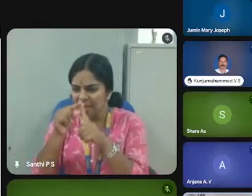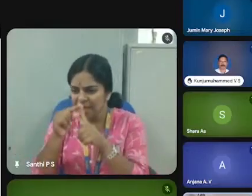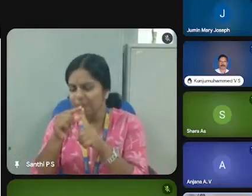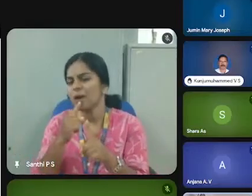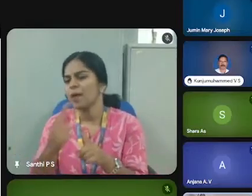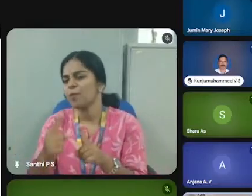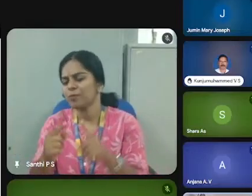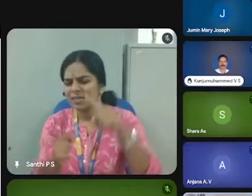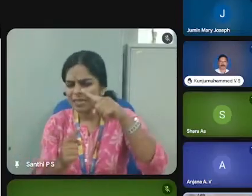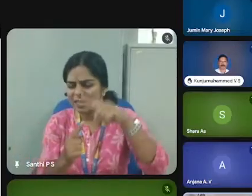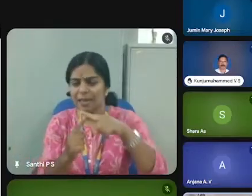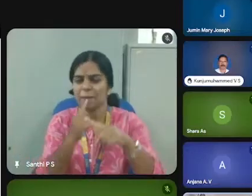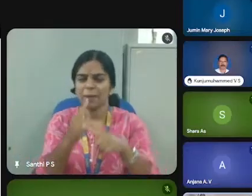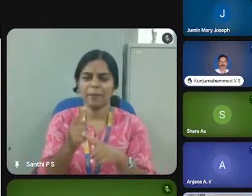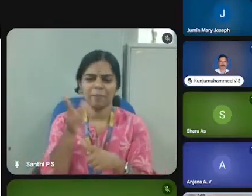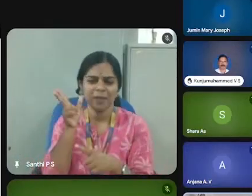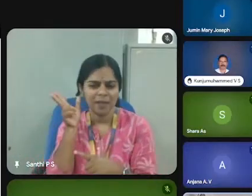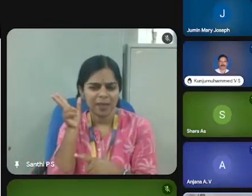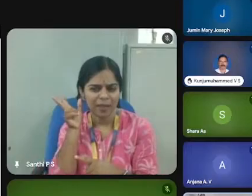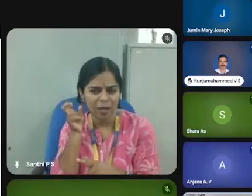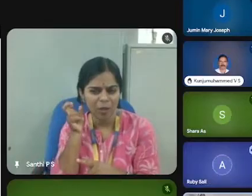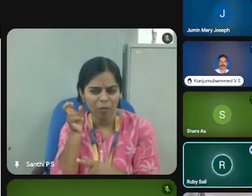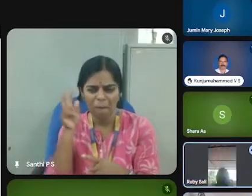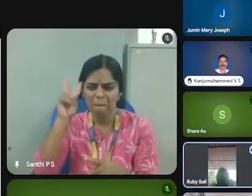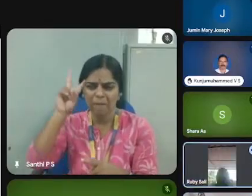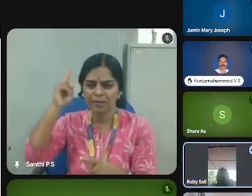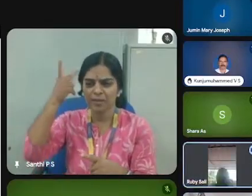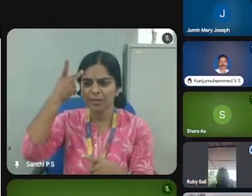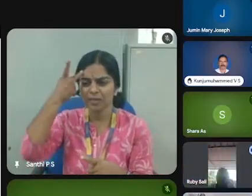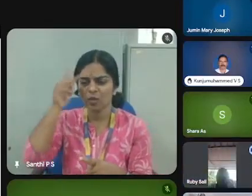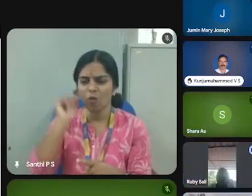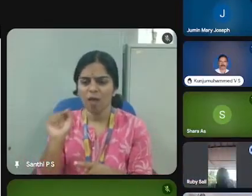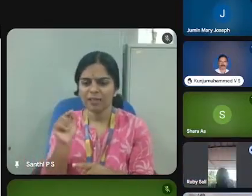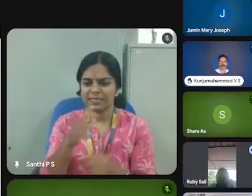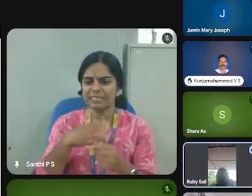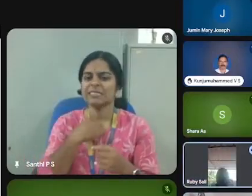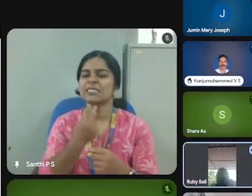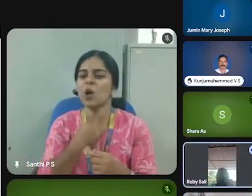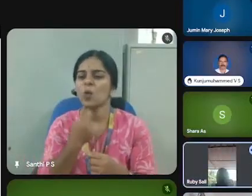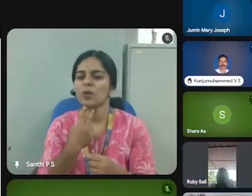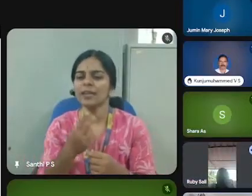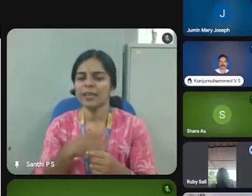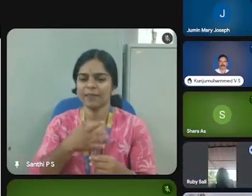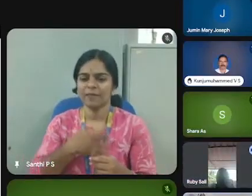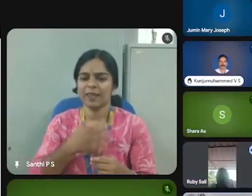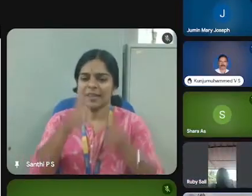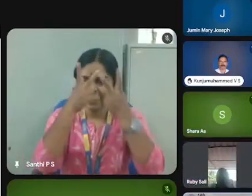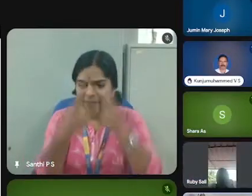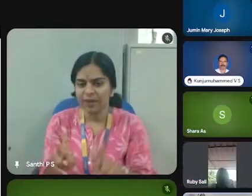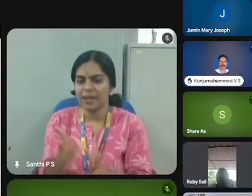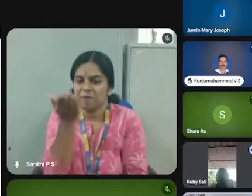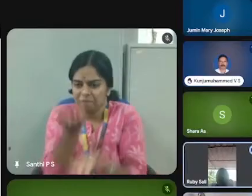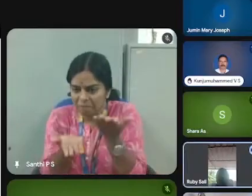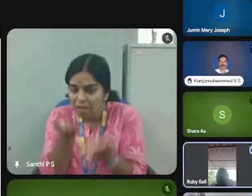ഒരു ബുദ്ധിമുട്ട് കാണുന്നുണ്ടെങ്കിൽ അതും എഴുത്തില് ബാധിക്കാം. സോ അതായിരിക്കും മെയിൻ റീസൺ.